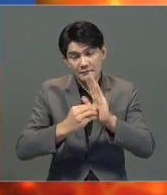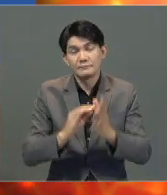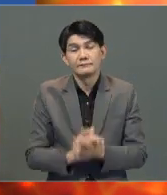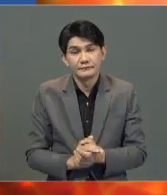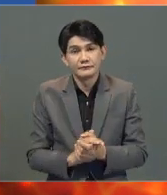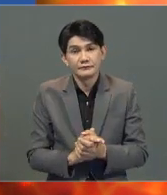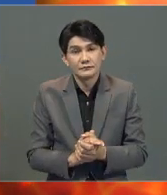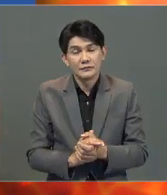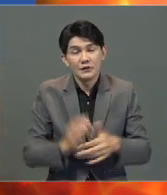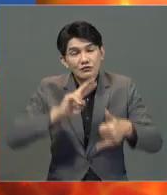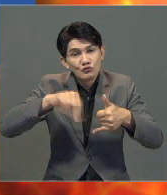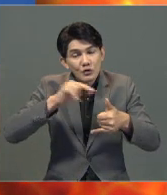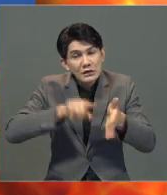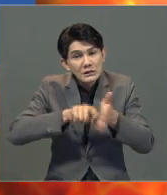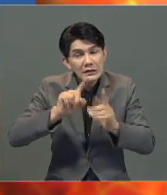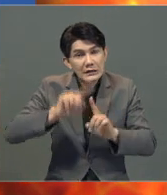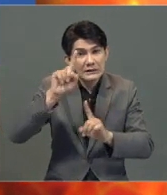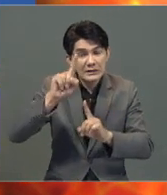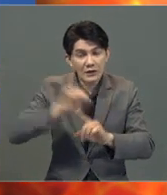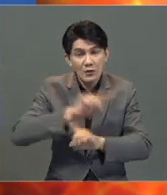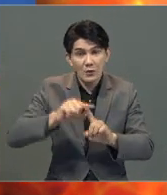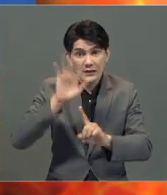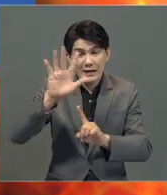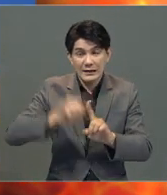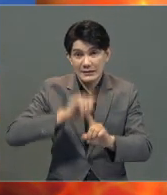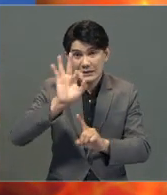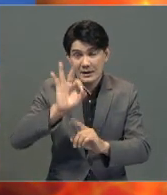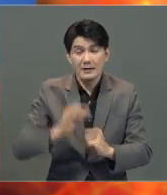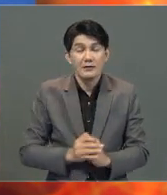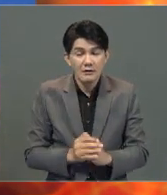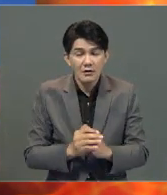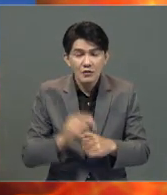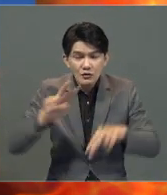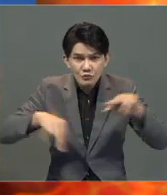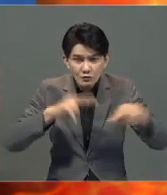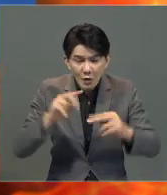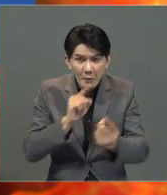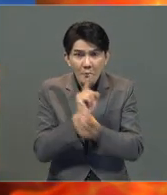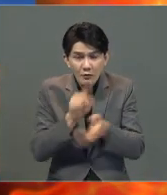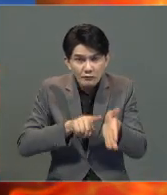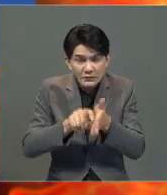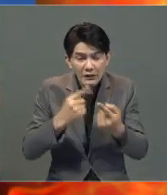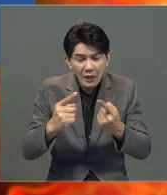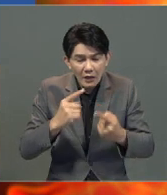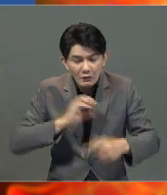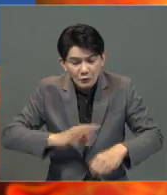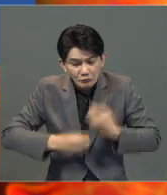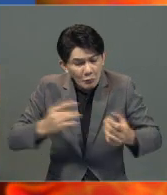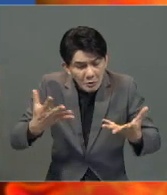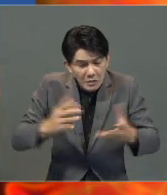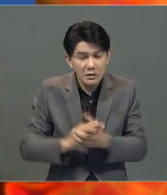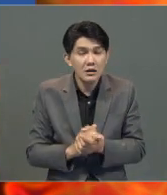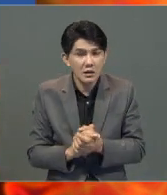กรุงเทพฯและตรวจหาเชื้อครั้งที่ 1เมื่อวันที่ 5กันยายนผลตรวจพบเชื้อแต่ไม่มีอาการ